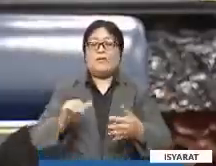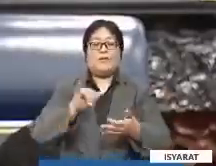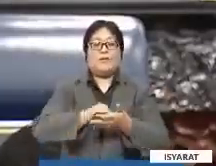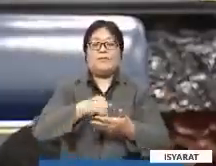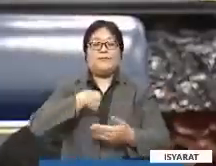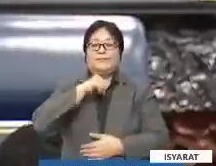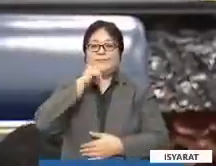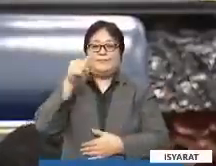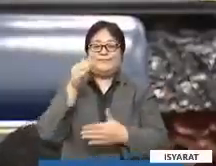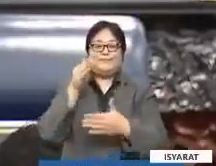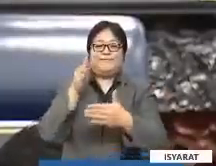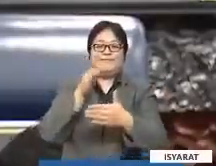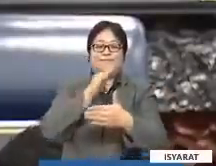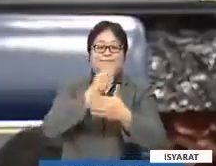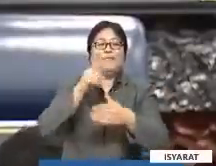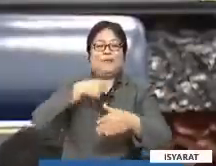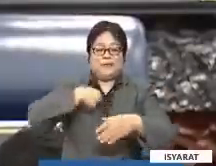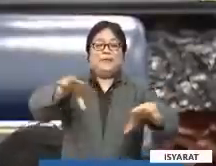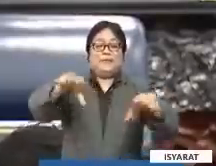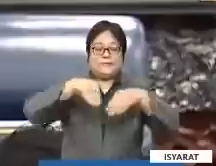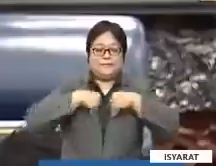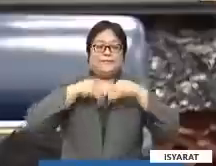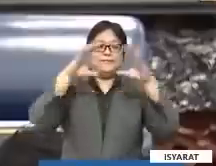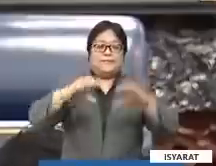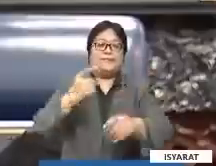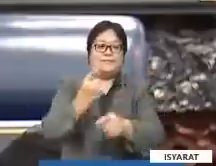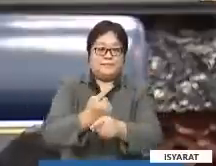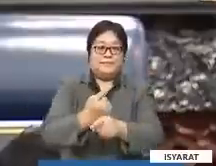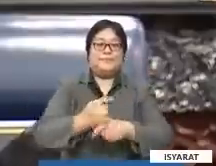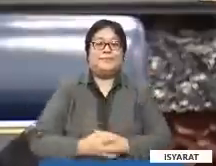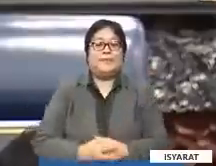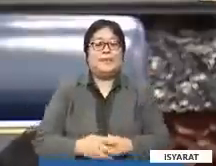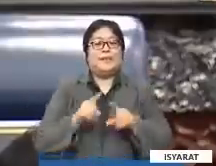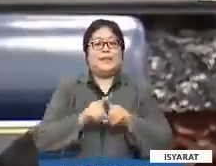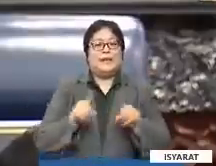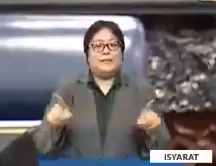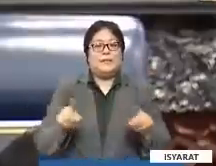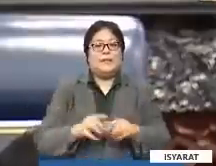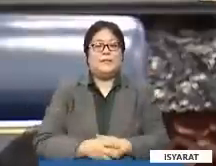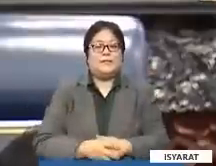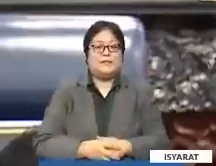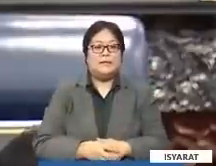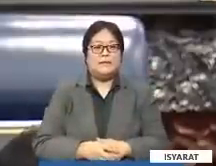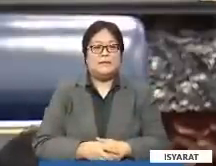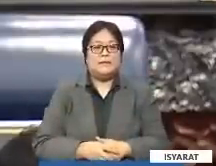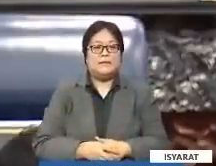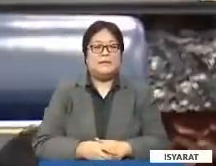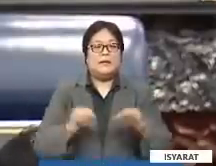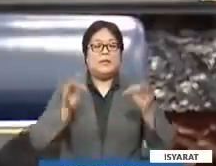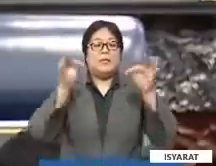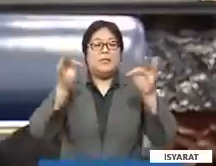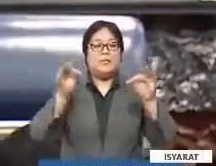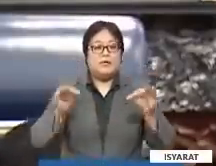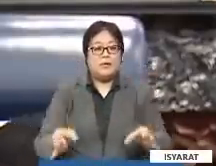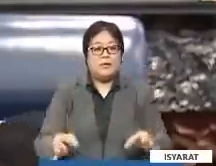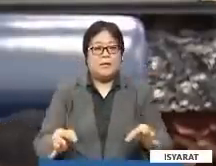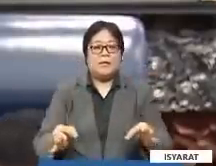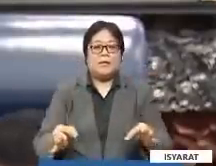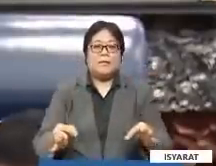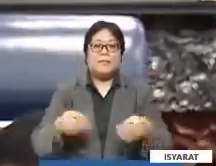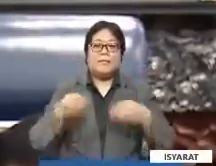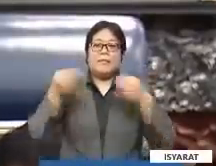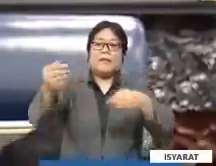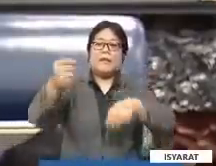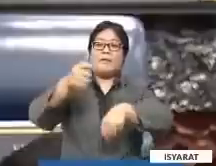itu tidak dibersihkan yang itu adalah amalan yang betul ya tapi keputusan untuk